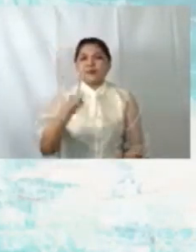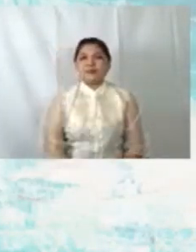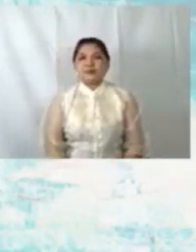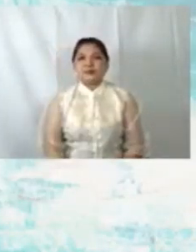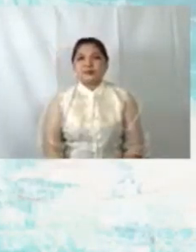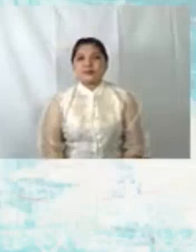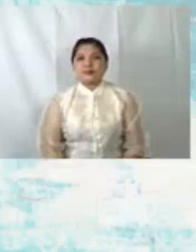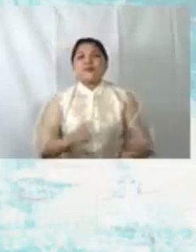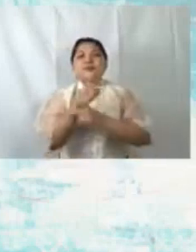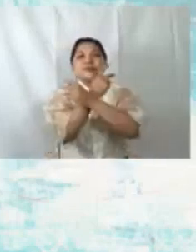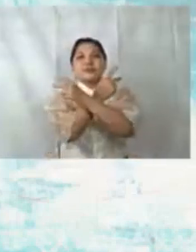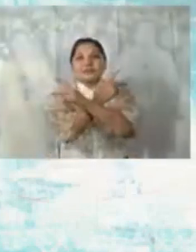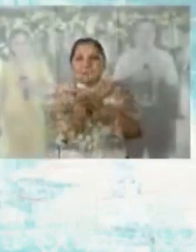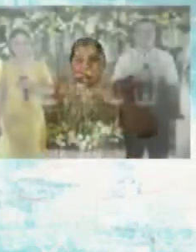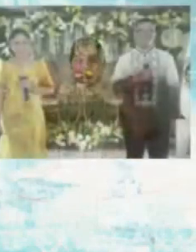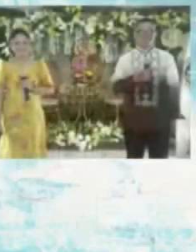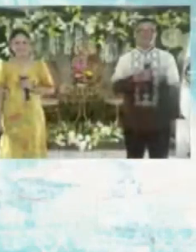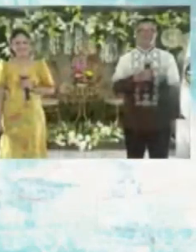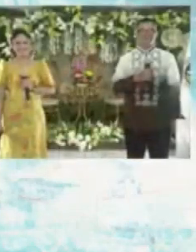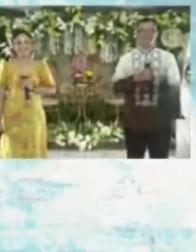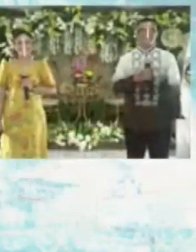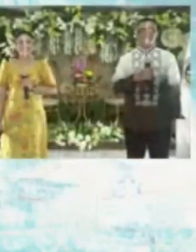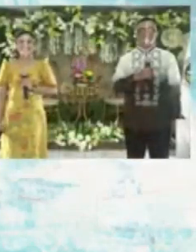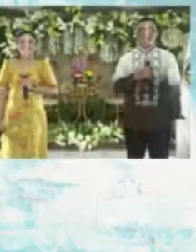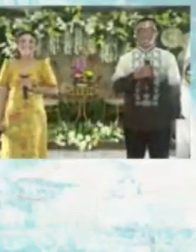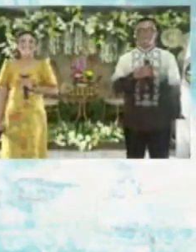ang kalayaan.